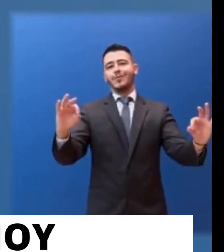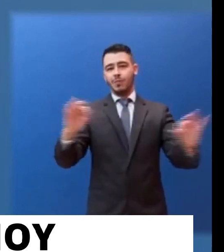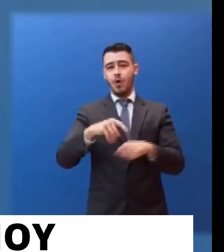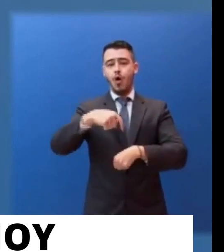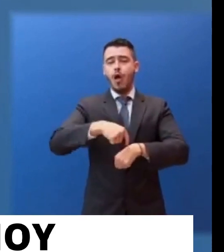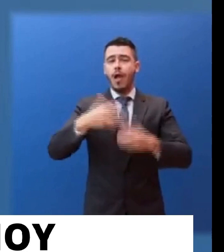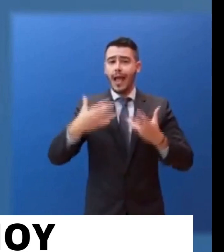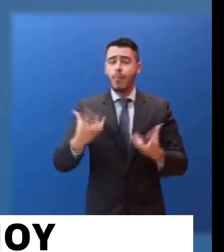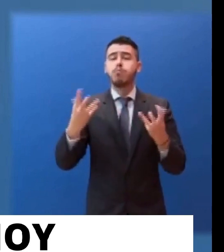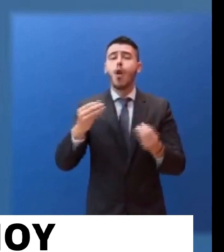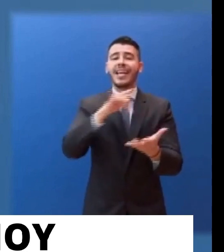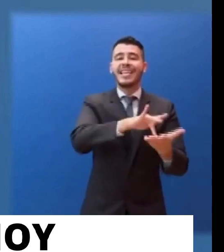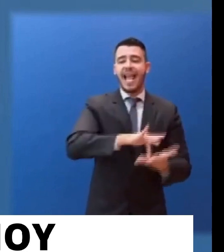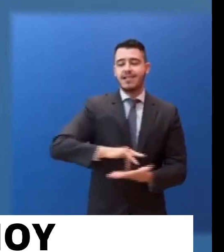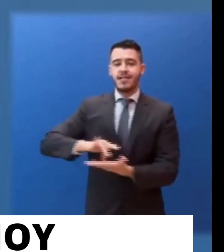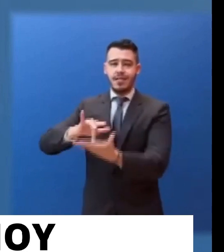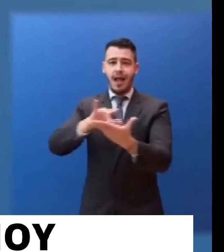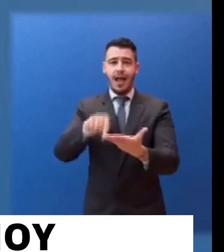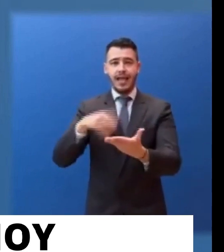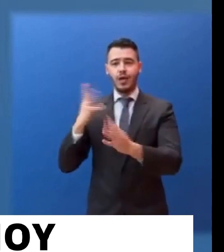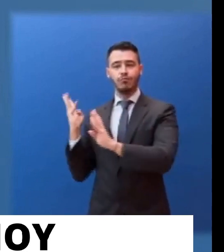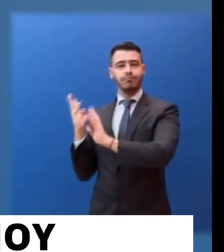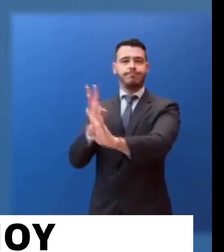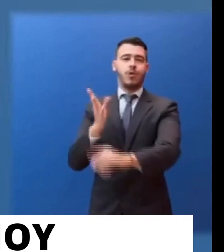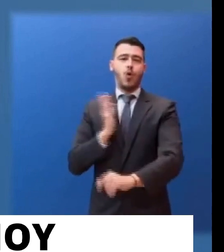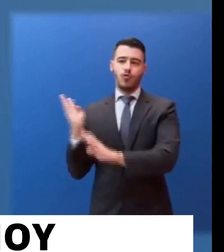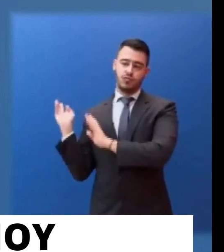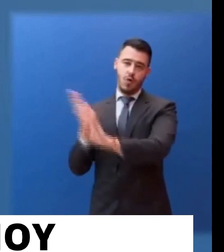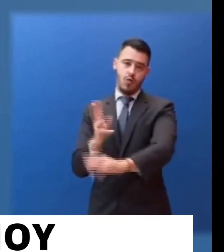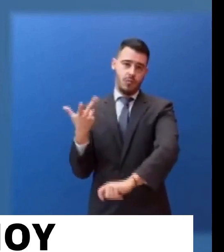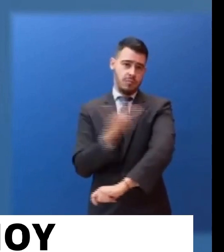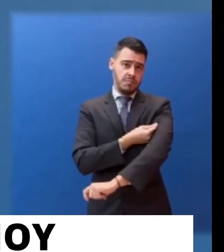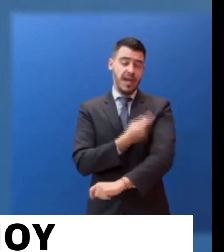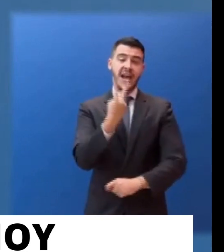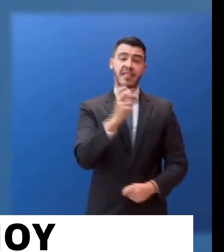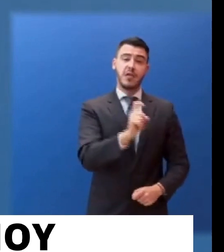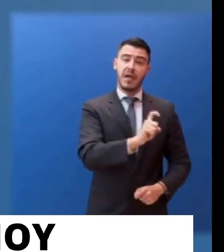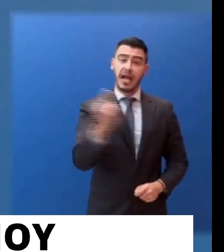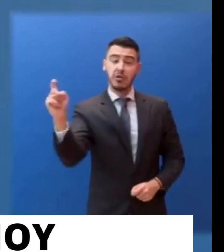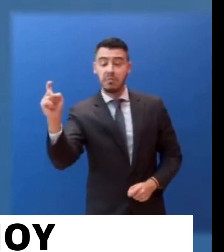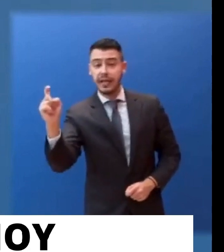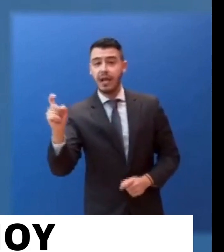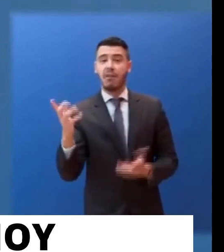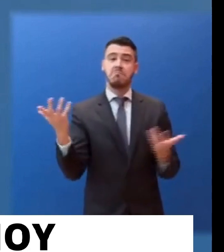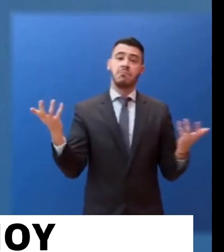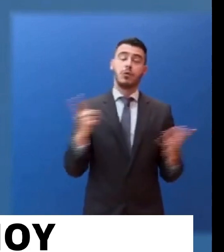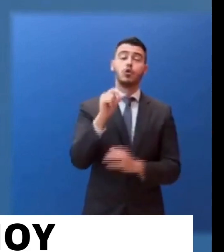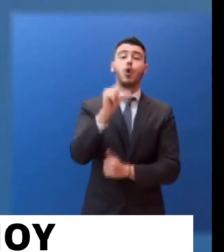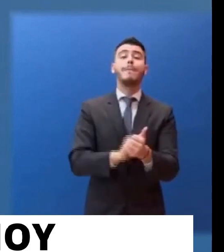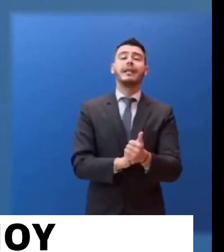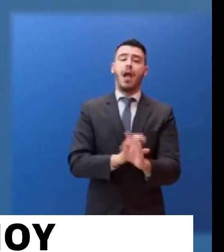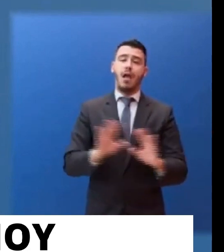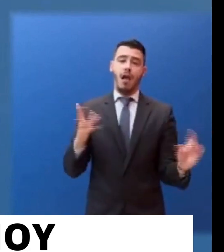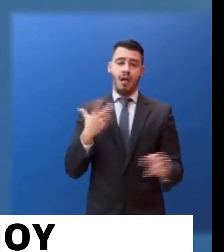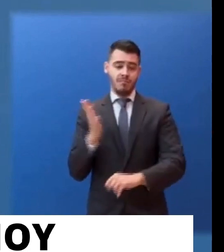πάρα πολλά εμβολιαστικά κέντρα σε όλη την Ελλάδα και τη δυνατότητα να εμβολιάζονται πάνω από 2.100.000 συμπολίτες μας το μήνα, προκειμένου να φτάσουμε